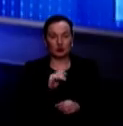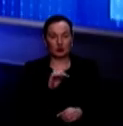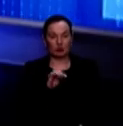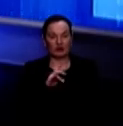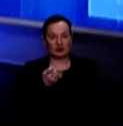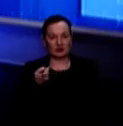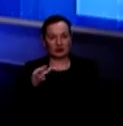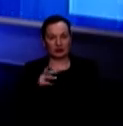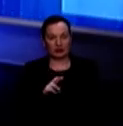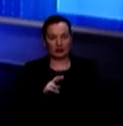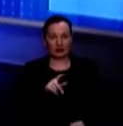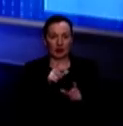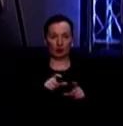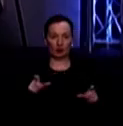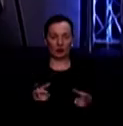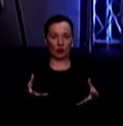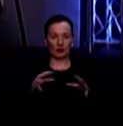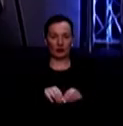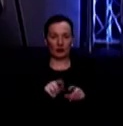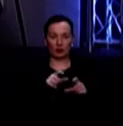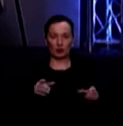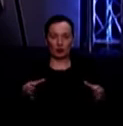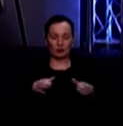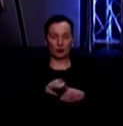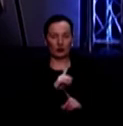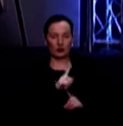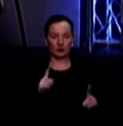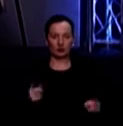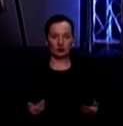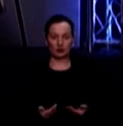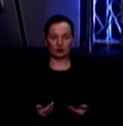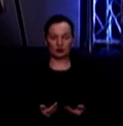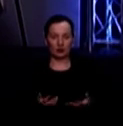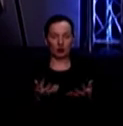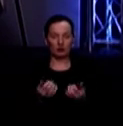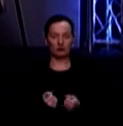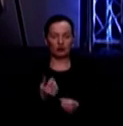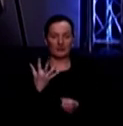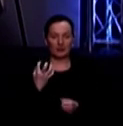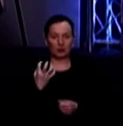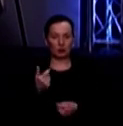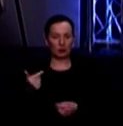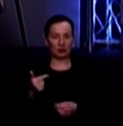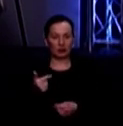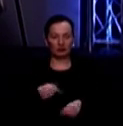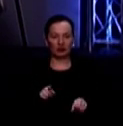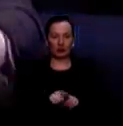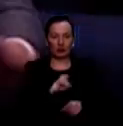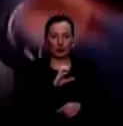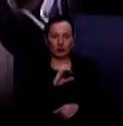територіальні громади в області на кожного жителя отримували, сільського жителя, отримували по 500 гривень такої субвенції в